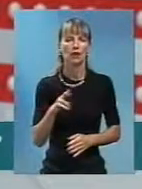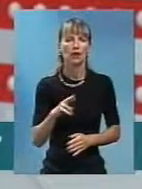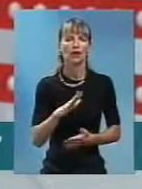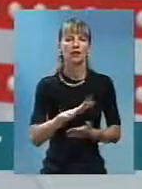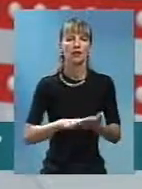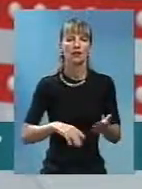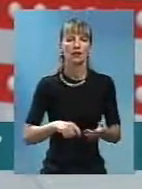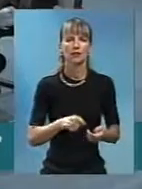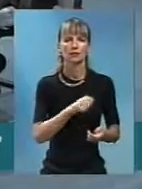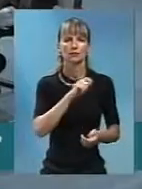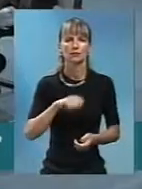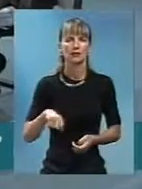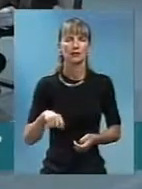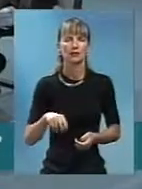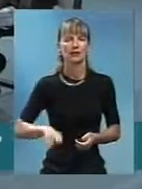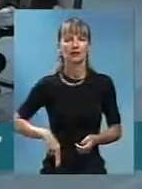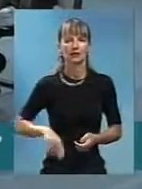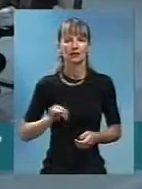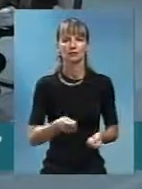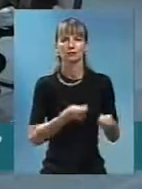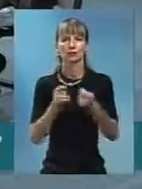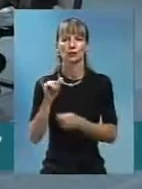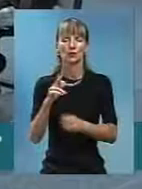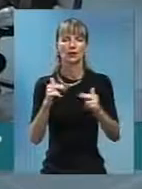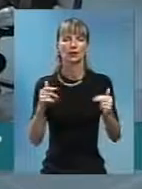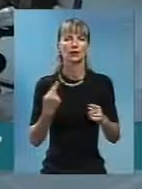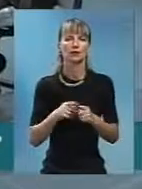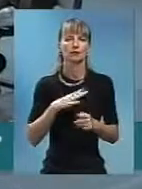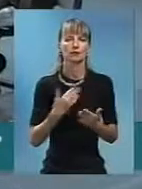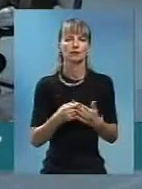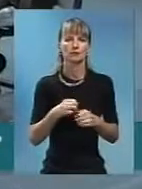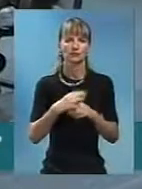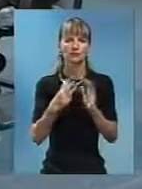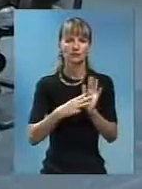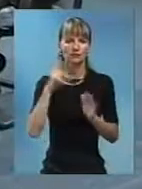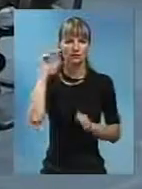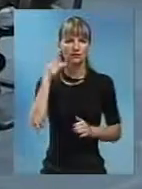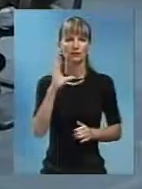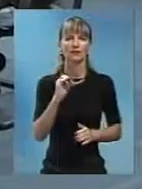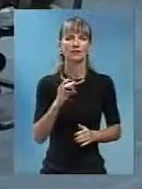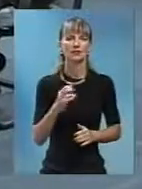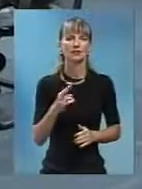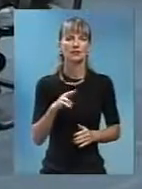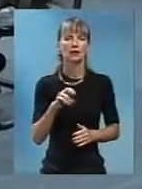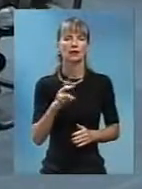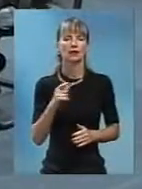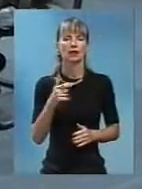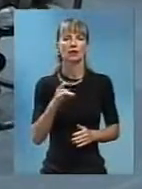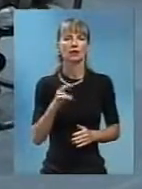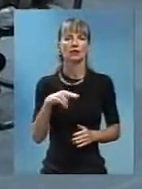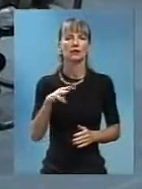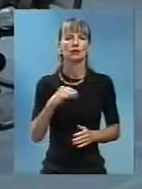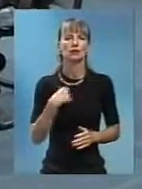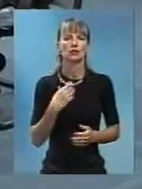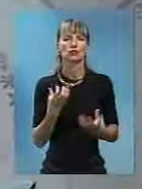нікопольський директор, повезе в Дніпро. Але це станеться десь числа 18 вересня. Пане Георгію, пане Дмитро, я